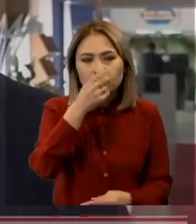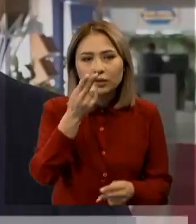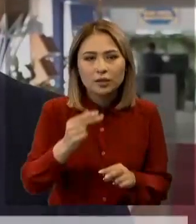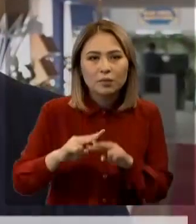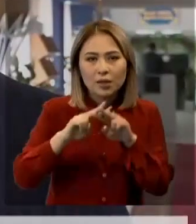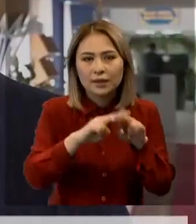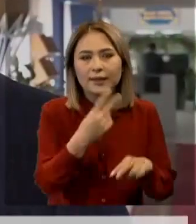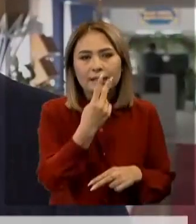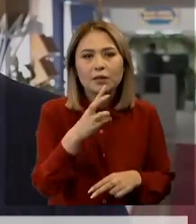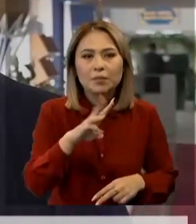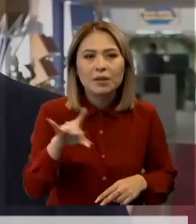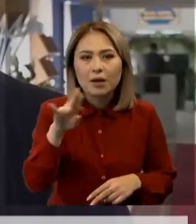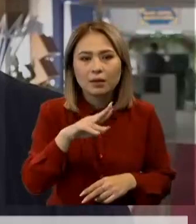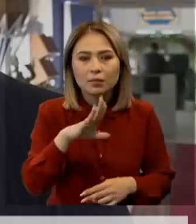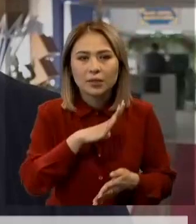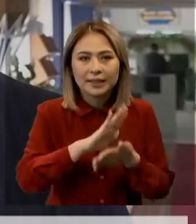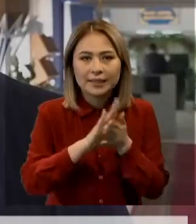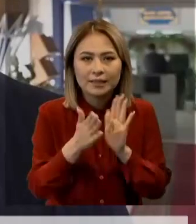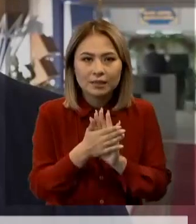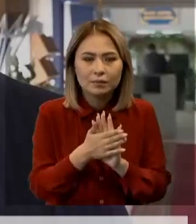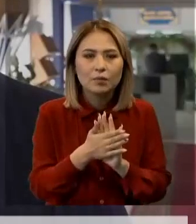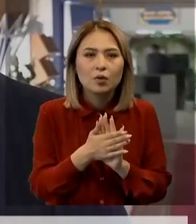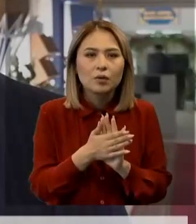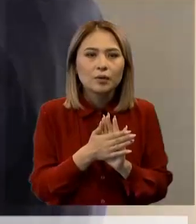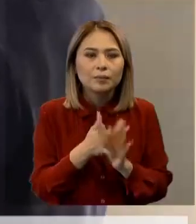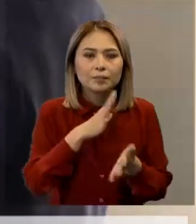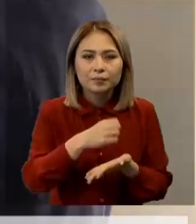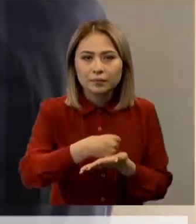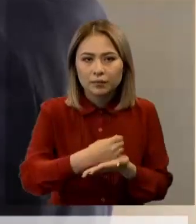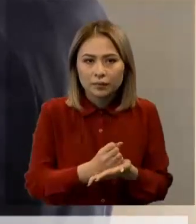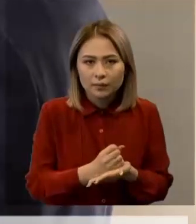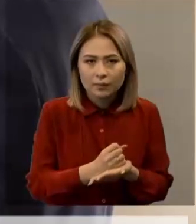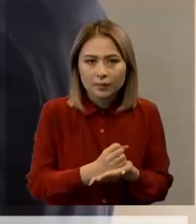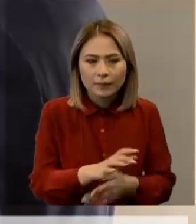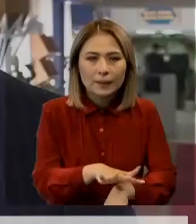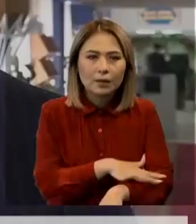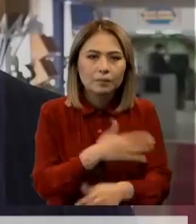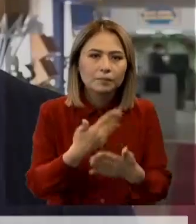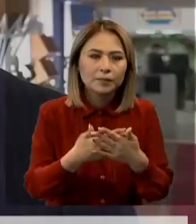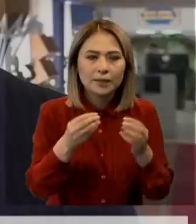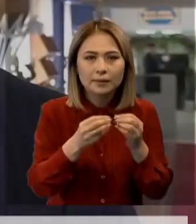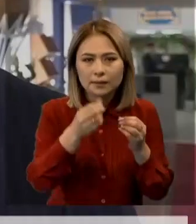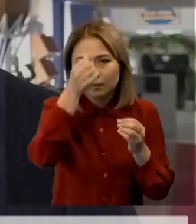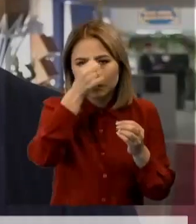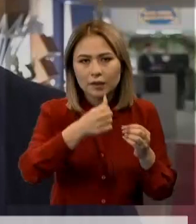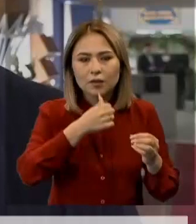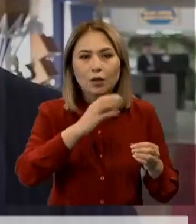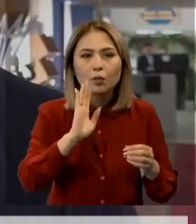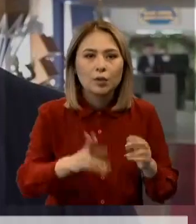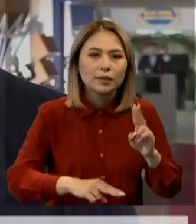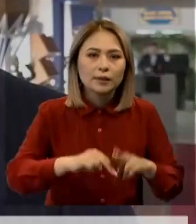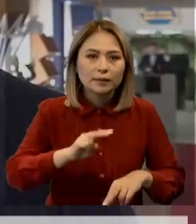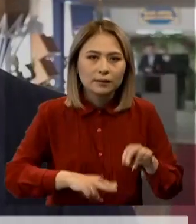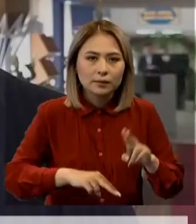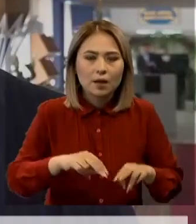Жалпы келісімшарт құны 11-де 8 миллиард теңге деп белгіленген. Құрылыс ұзақтығы 10 ай деп белгіленген. Бұл